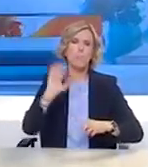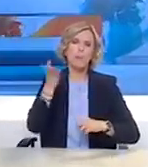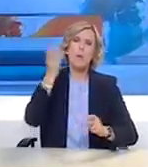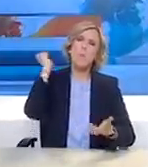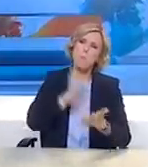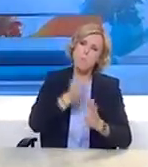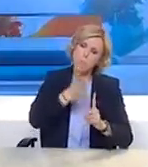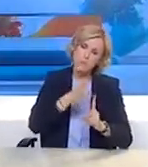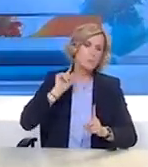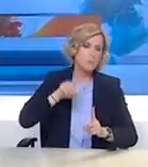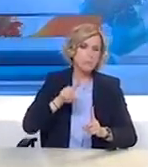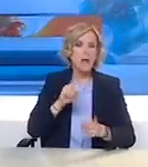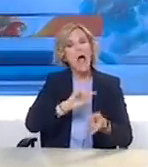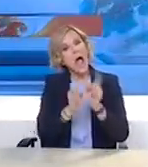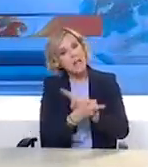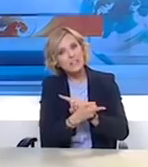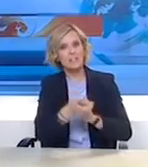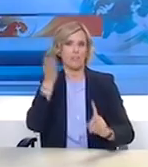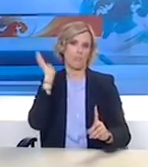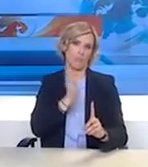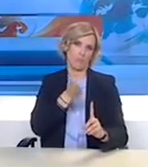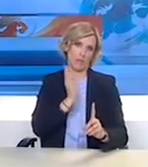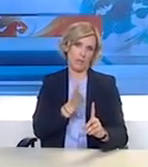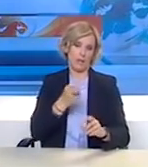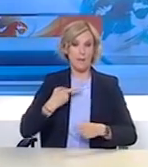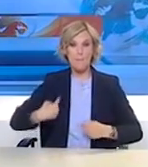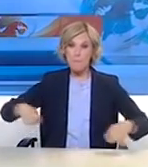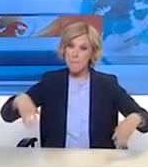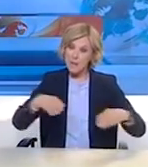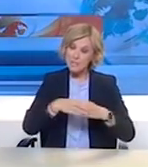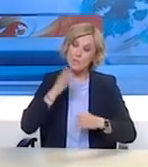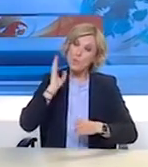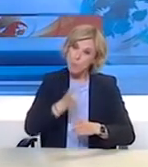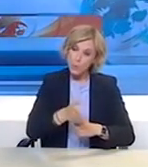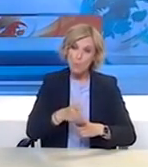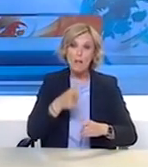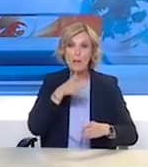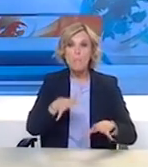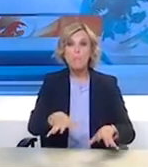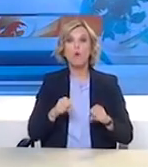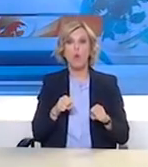του 2020 δεν έχουν χώρο. Μαζί μπορούμε και πρέπει να προλάβουμε τη βία παντού.